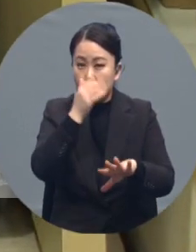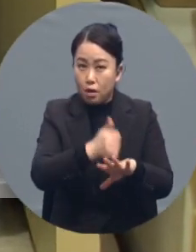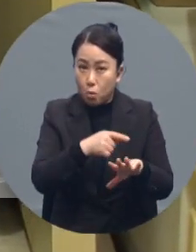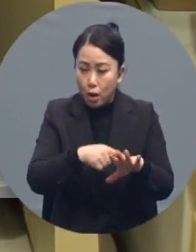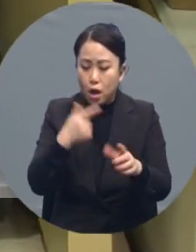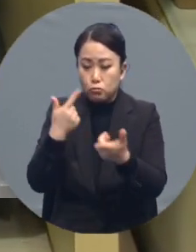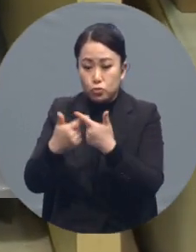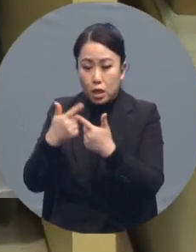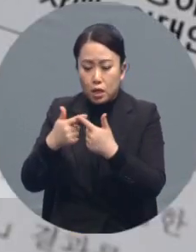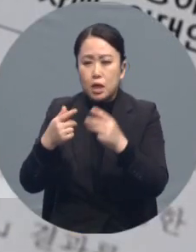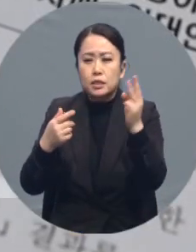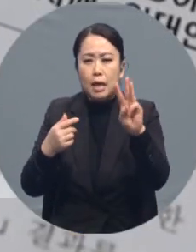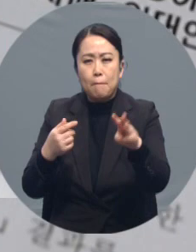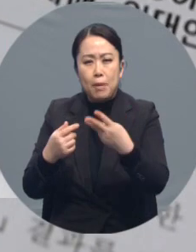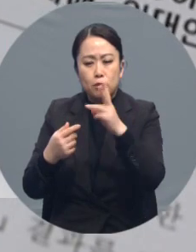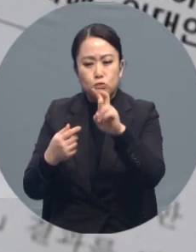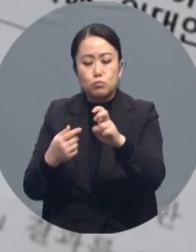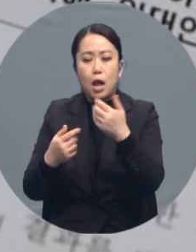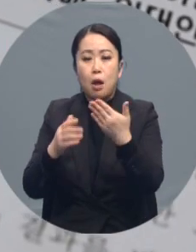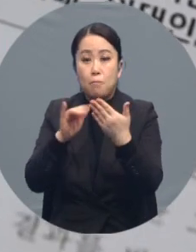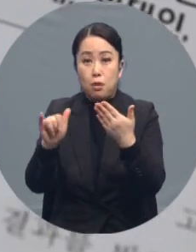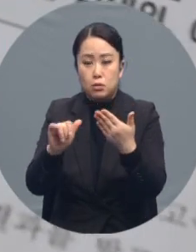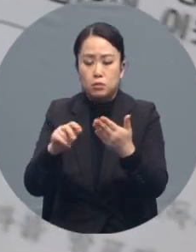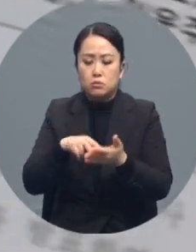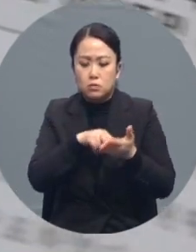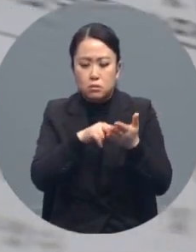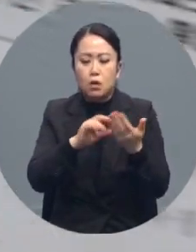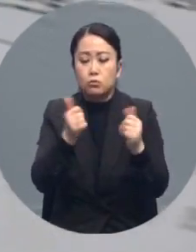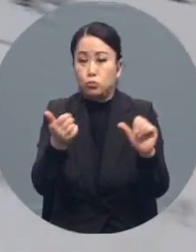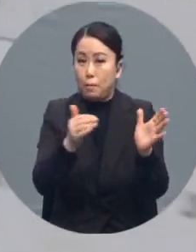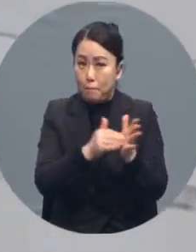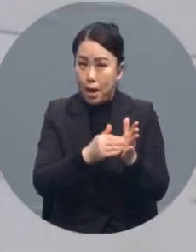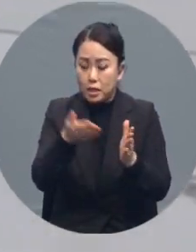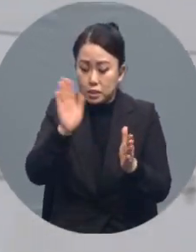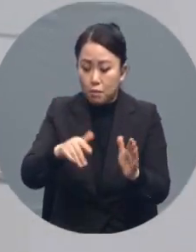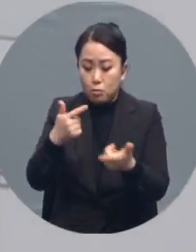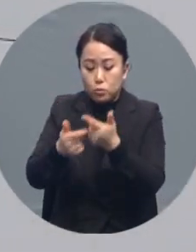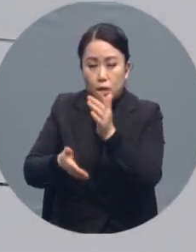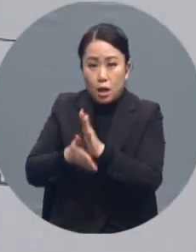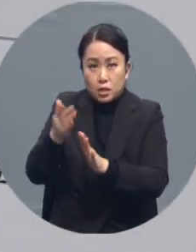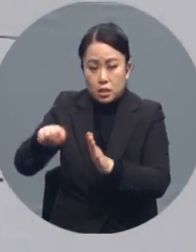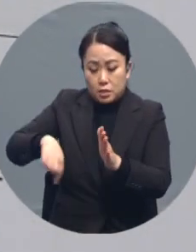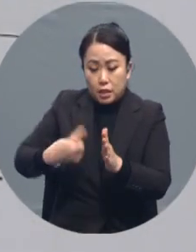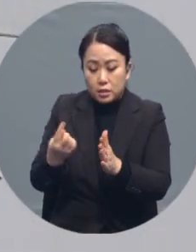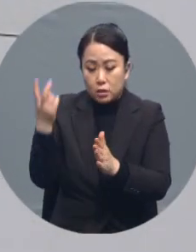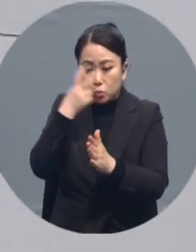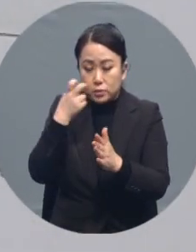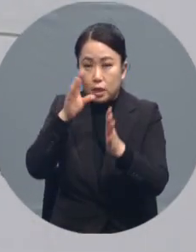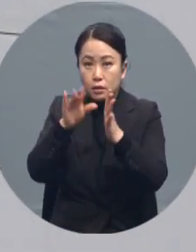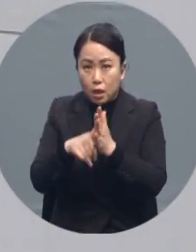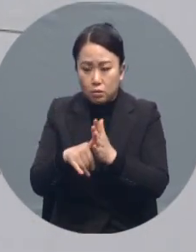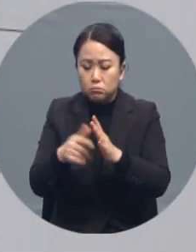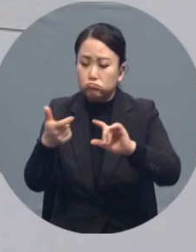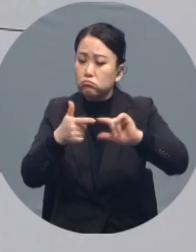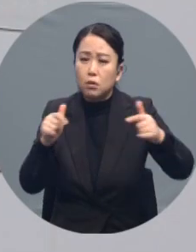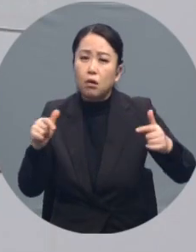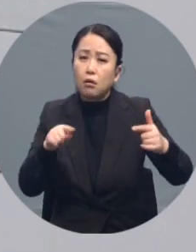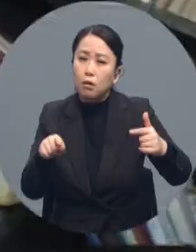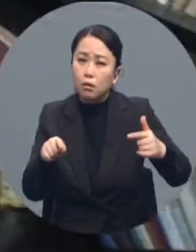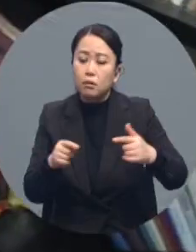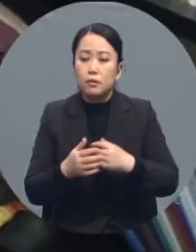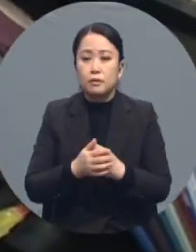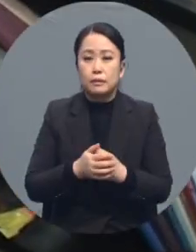쓸쓸한 죽음을 맞이했습니다 그런데 부산시가 해마다 진행하는 자체의 실태조사 결과는 이와 전혀